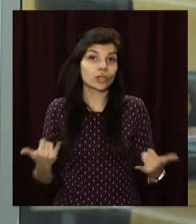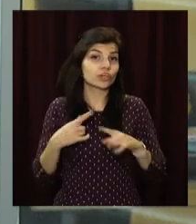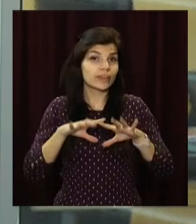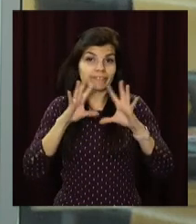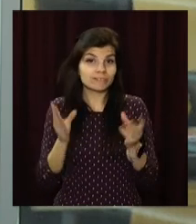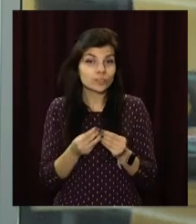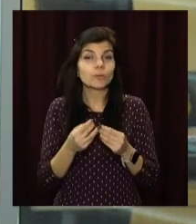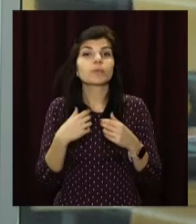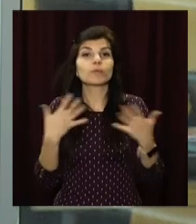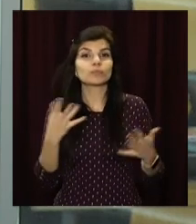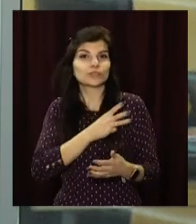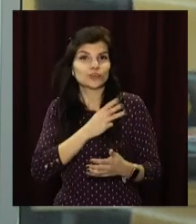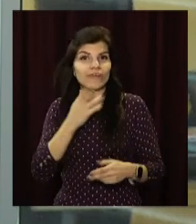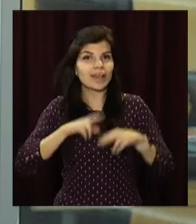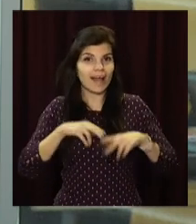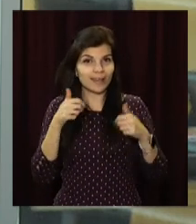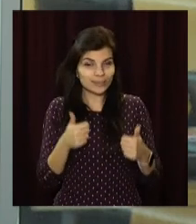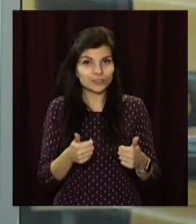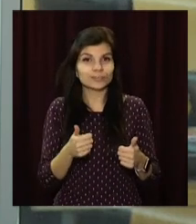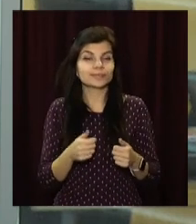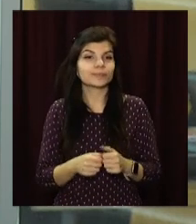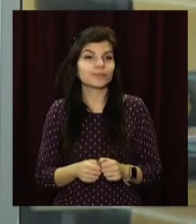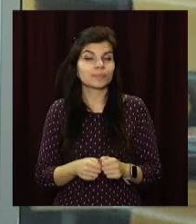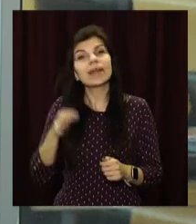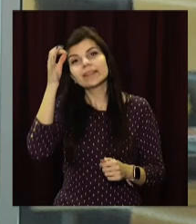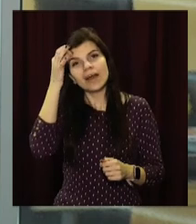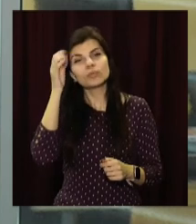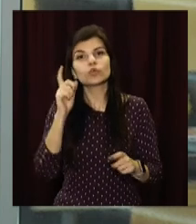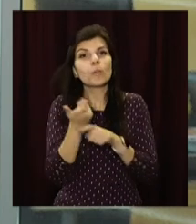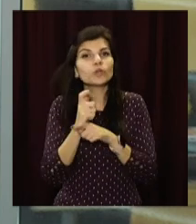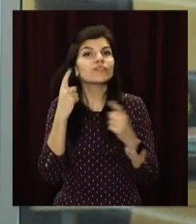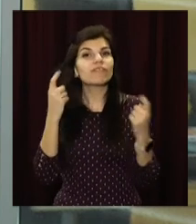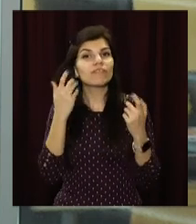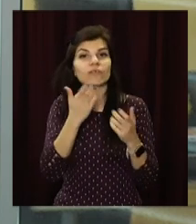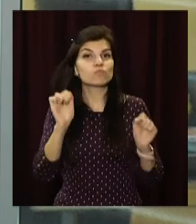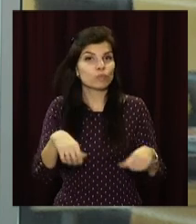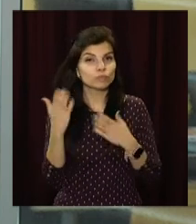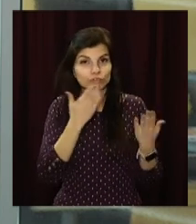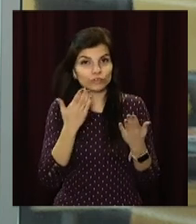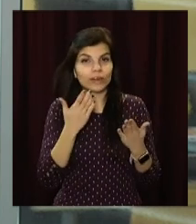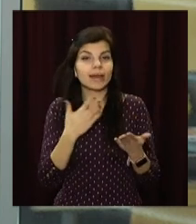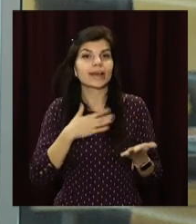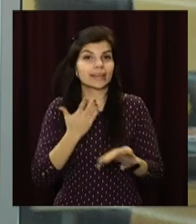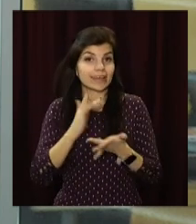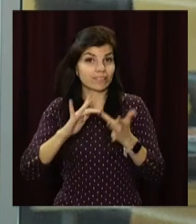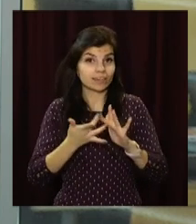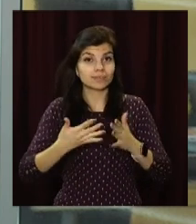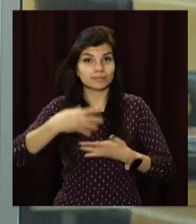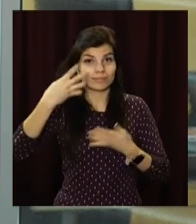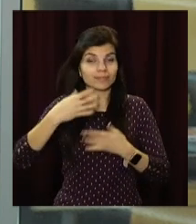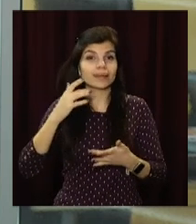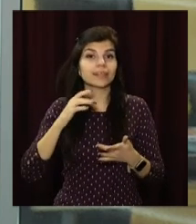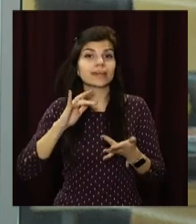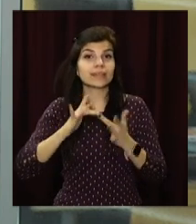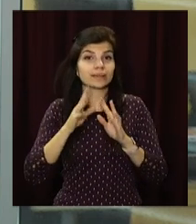все. Бажаю вам більше весняного натхнення та гарного настрою. Та нагадую, що більше інформації ви зможете прочитати на нашому сайті opentv